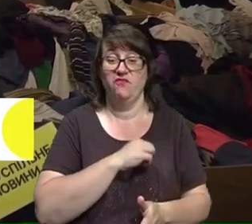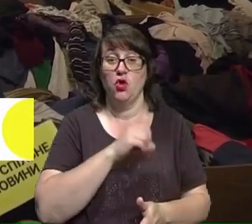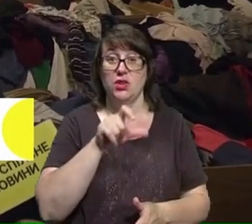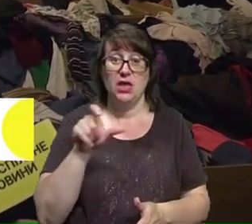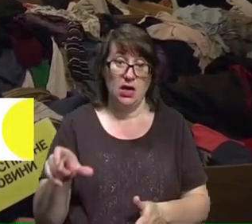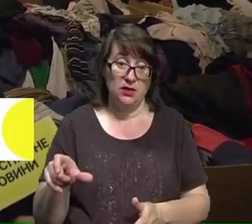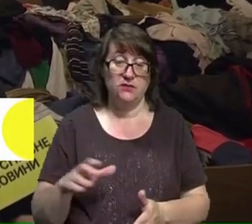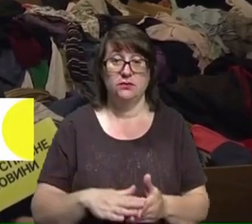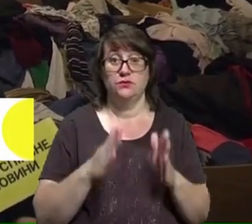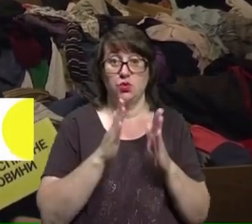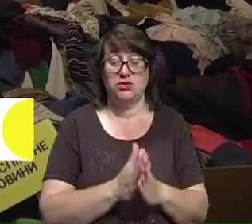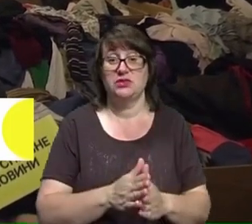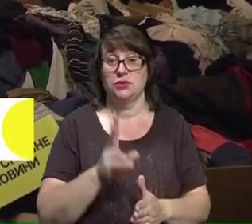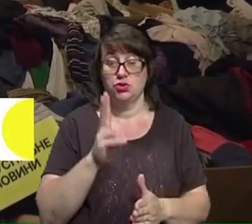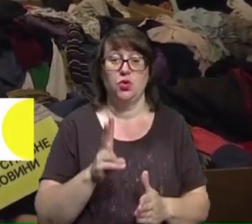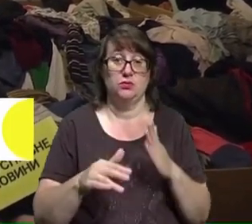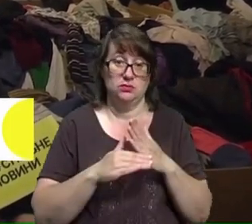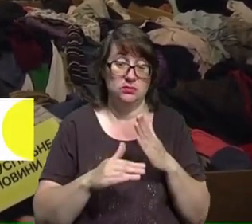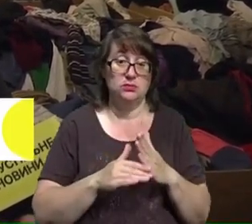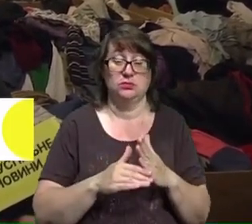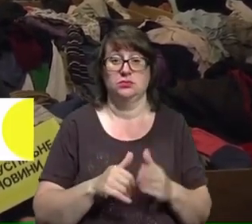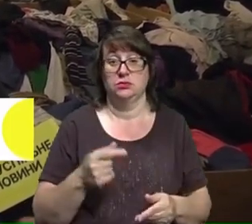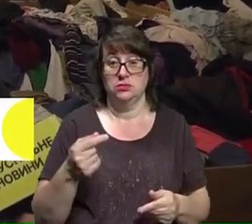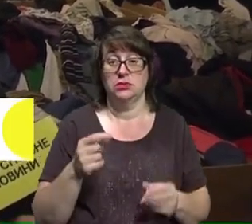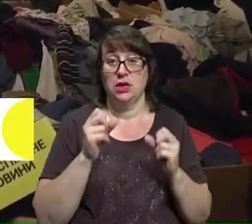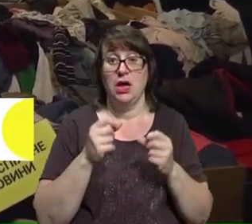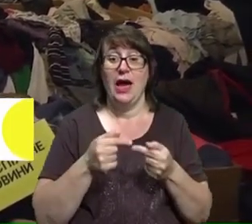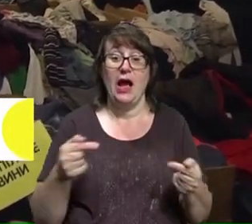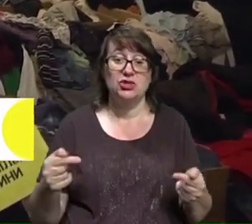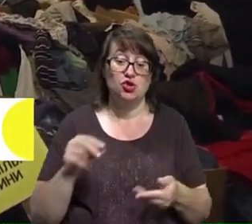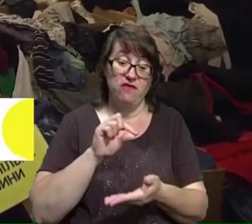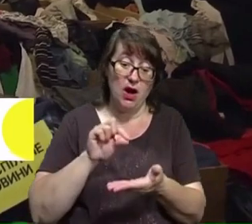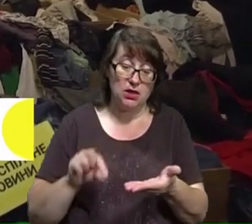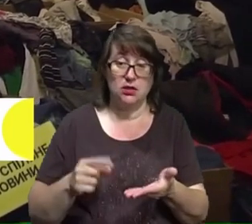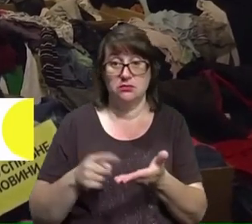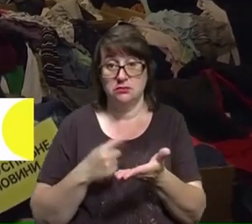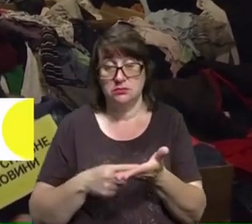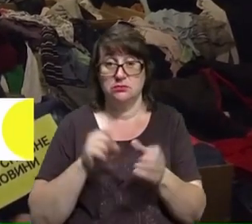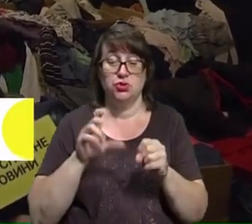просимо благодійників, щоб вони нам допомогли канцтоварами, можливо, якимось іграми.